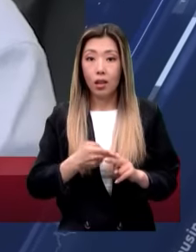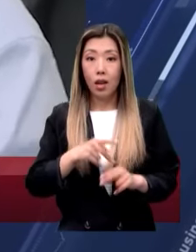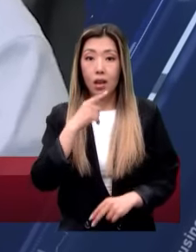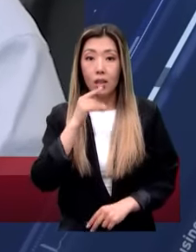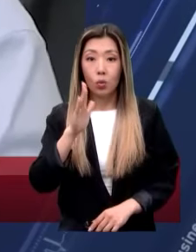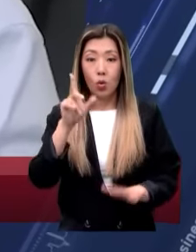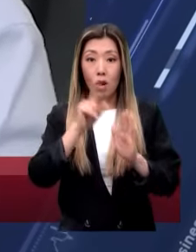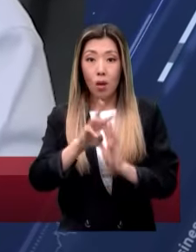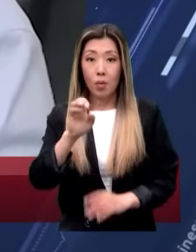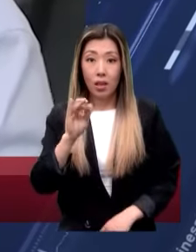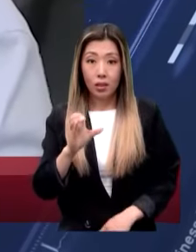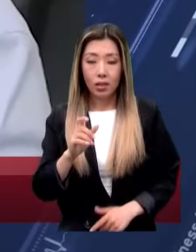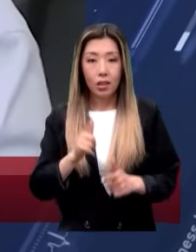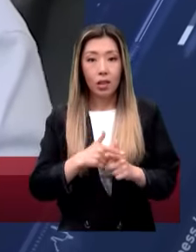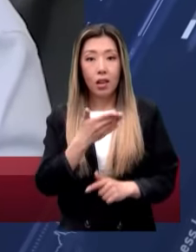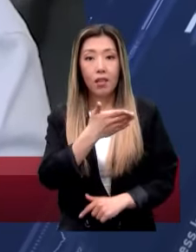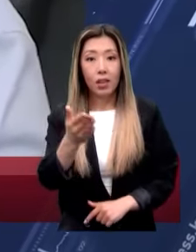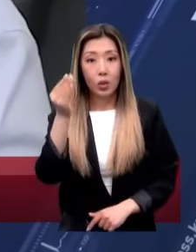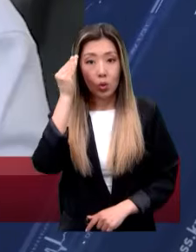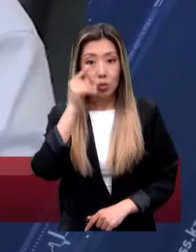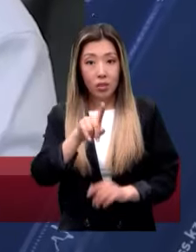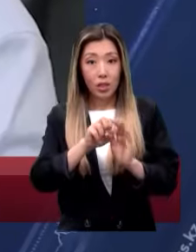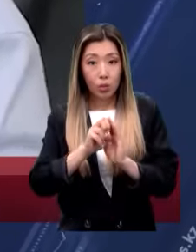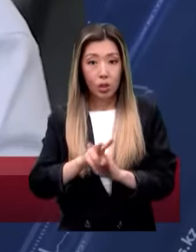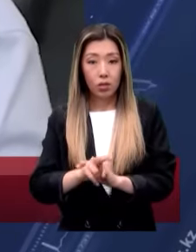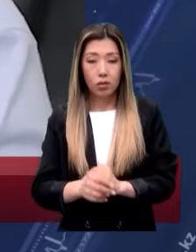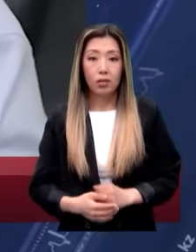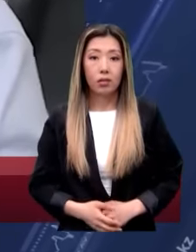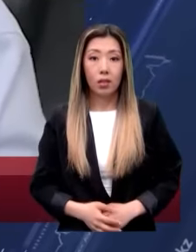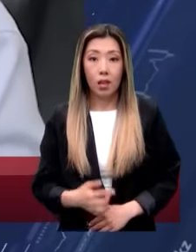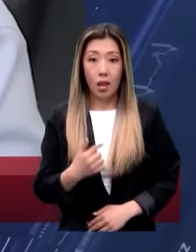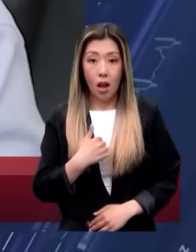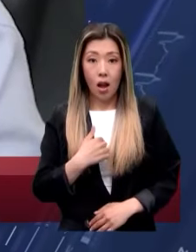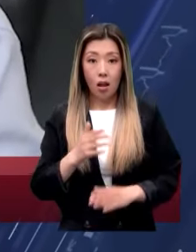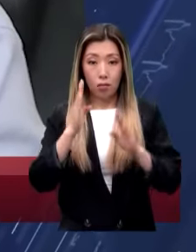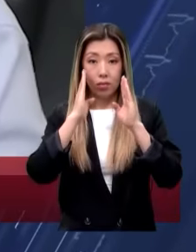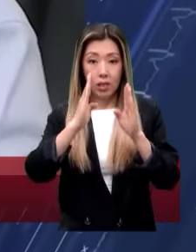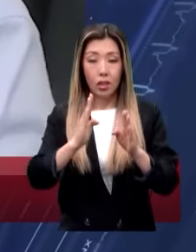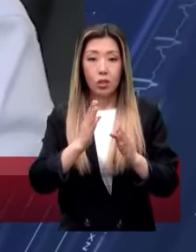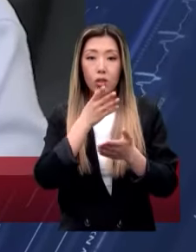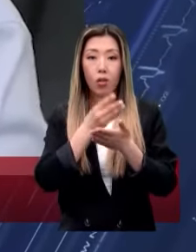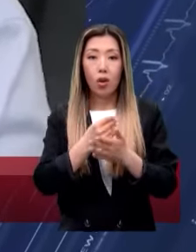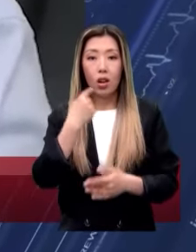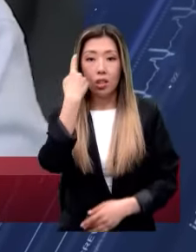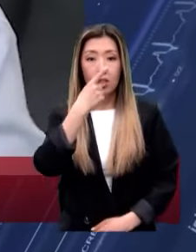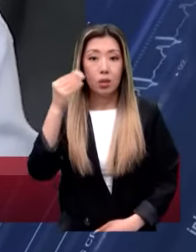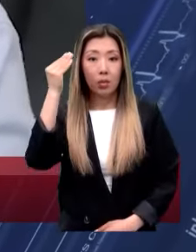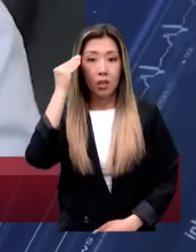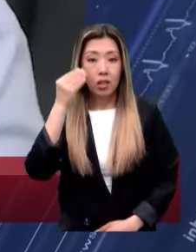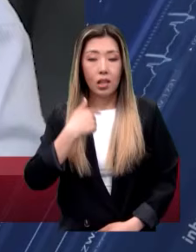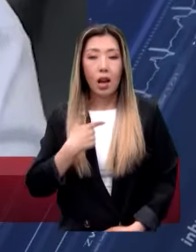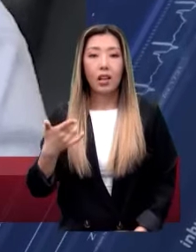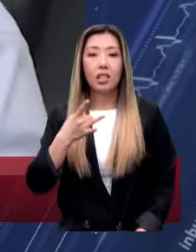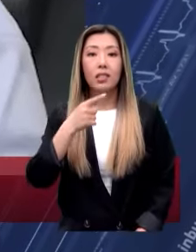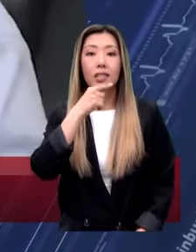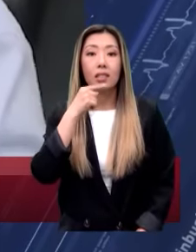Или вы думаете, вы эмигрируете? Я говорю свое личное мнение, гражданин Российской